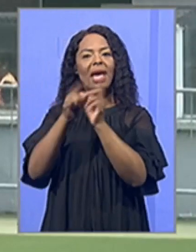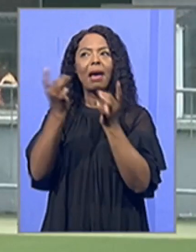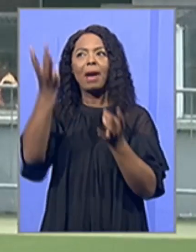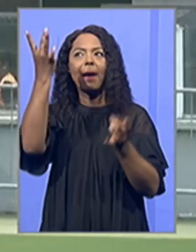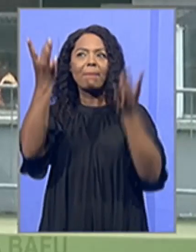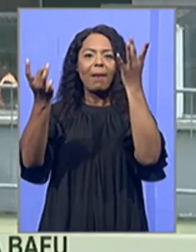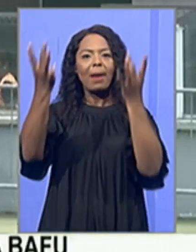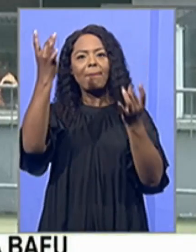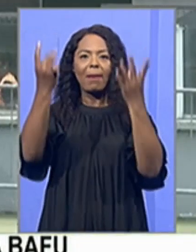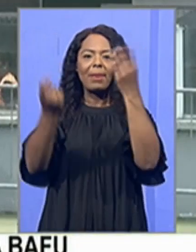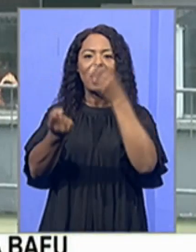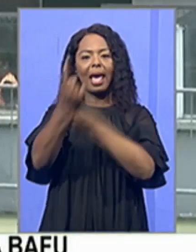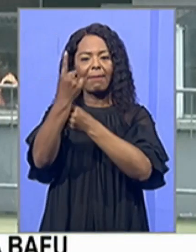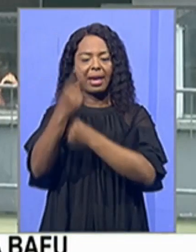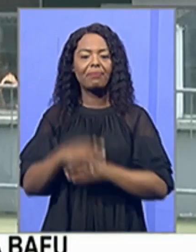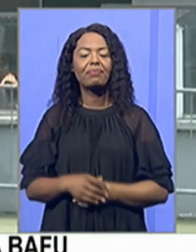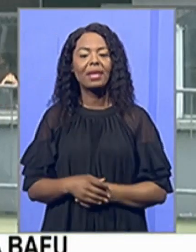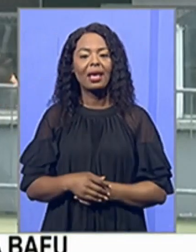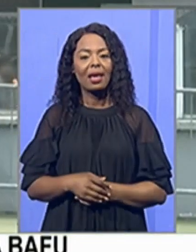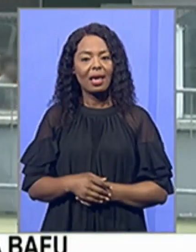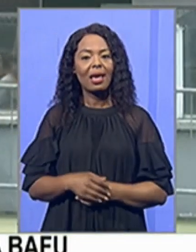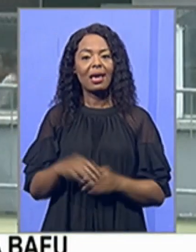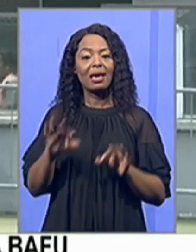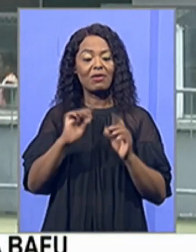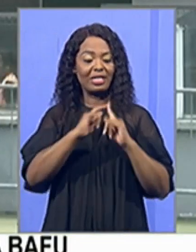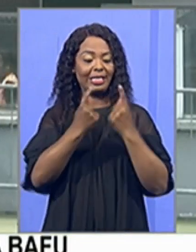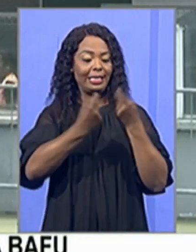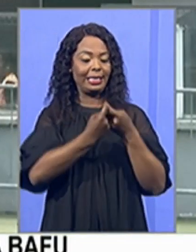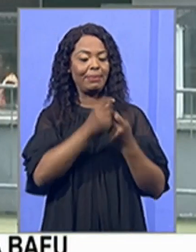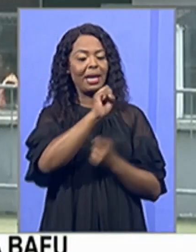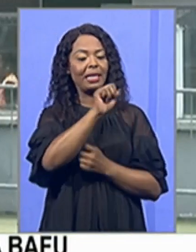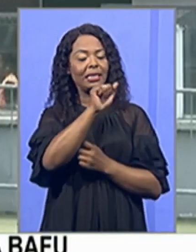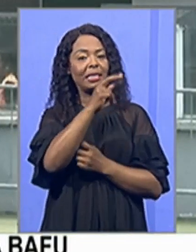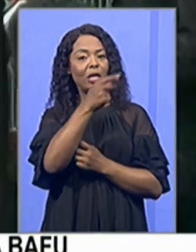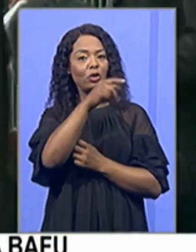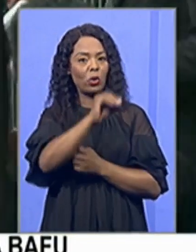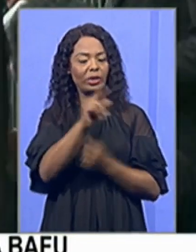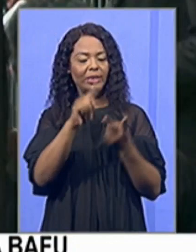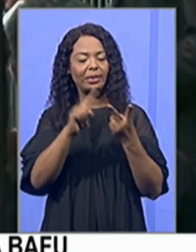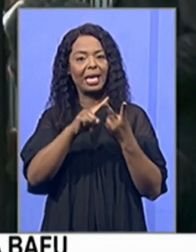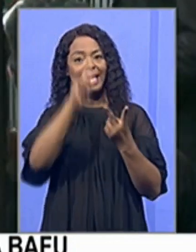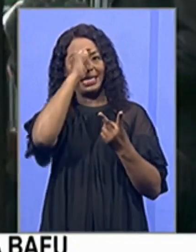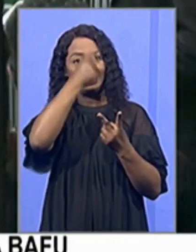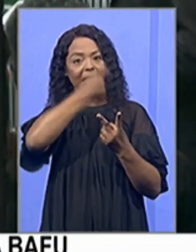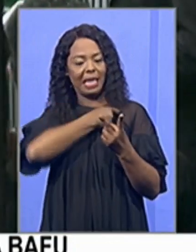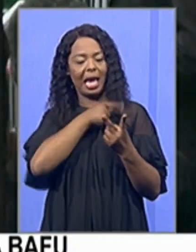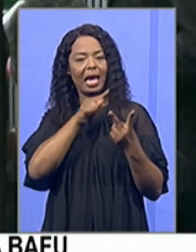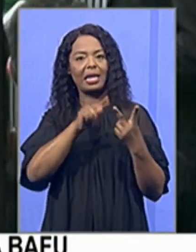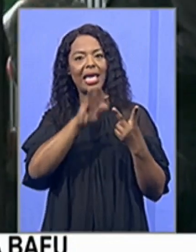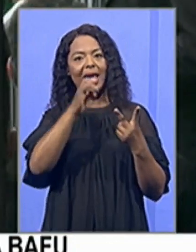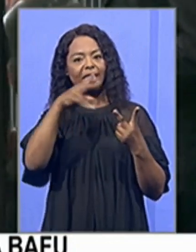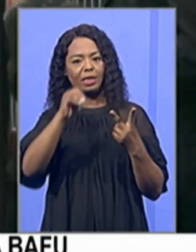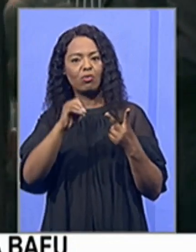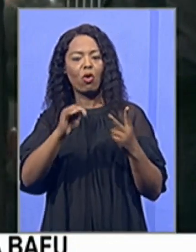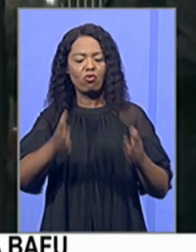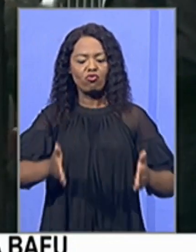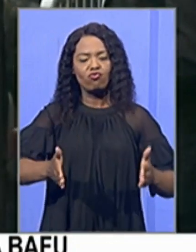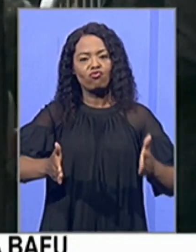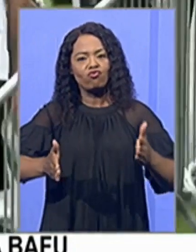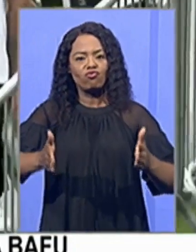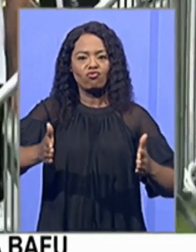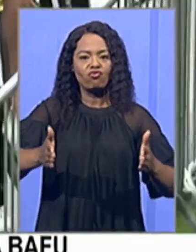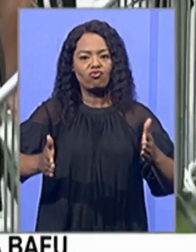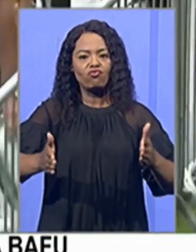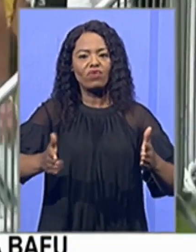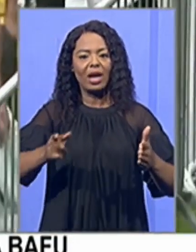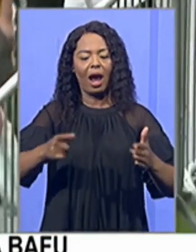Lekase la hae le ne le kukilwe ke dibapadi tsa Santos hammoho le mora wa hae Edino. Athe le ha hoja baahi ba Brazil ba ile